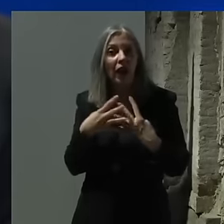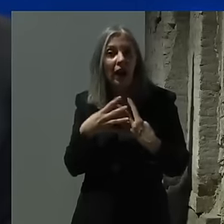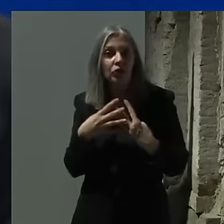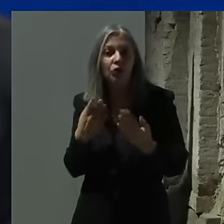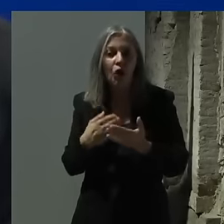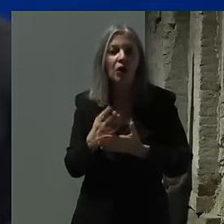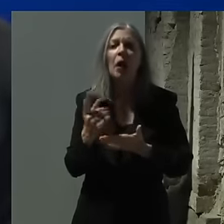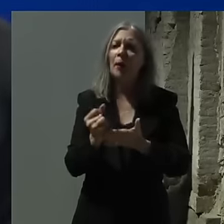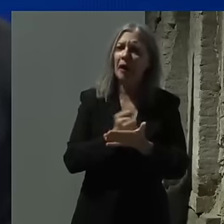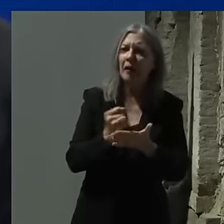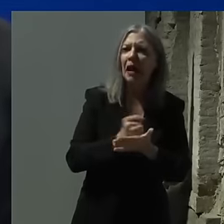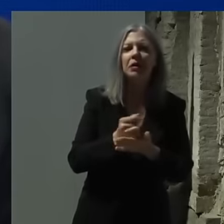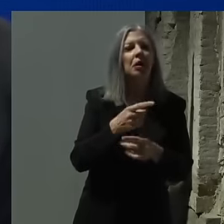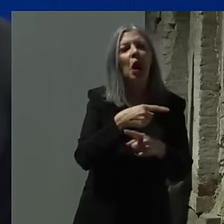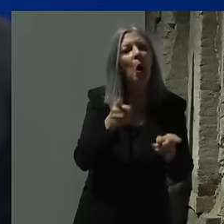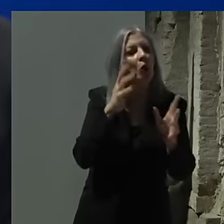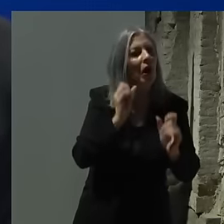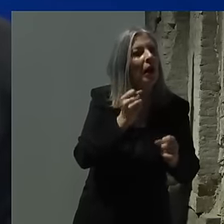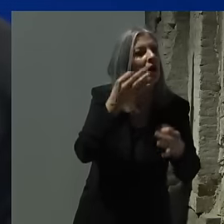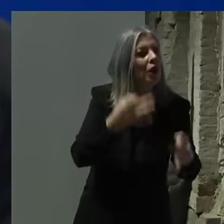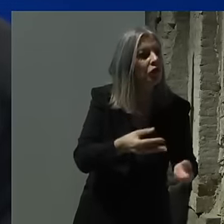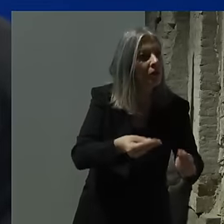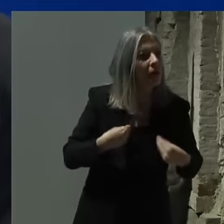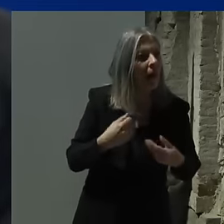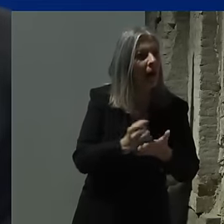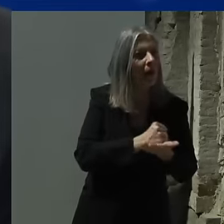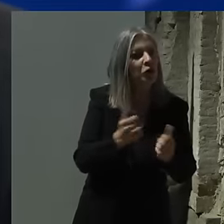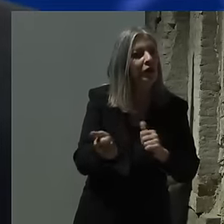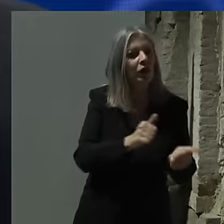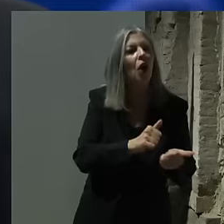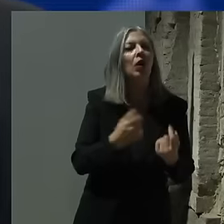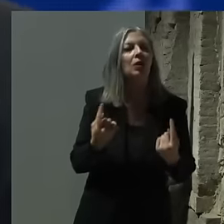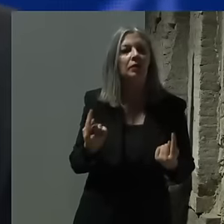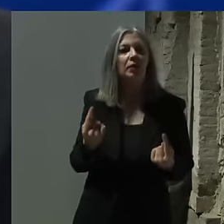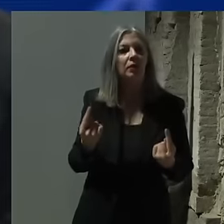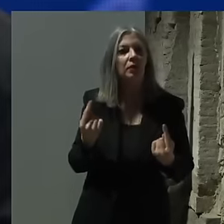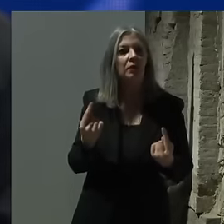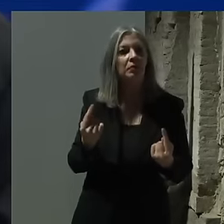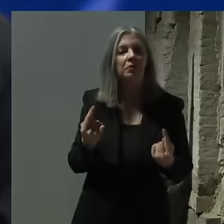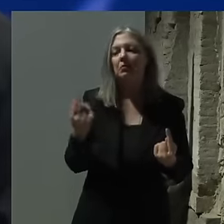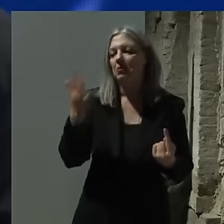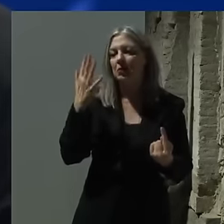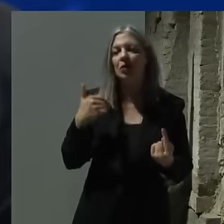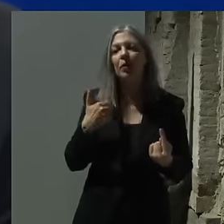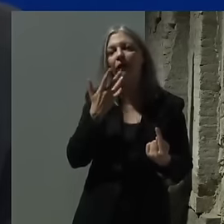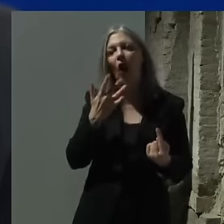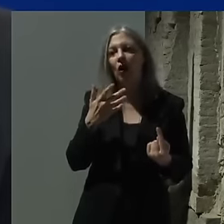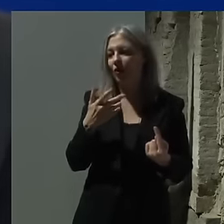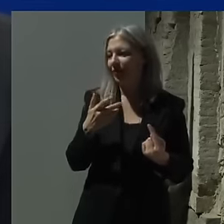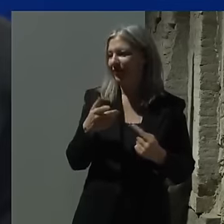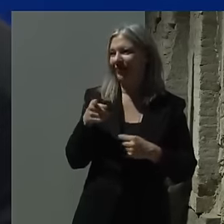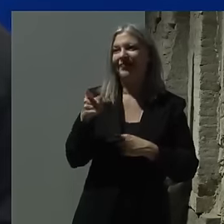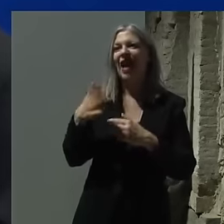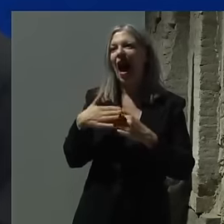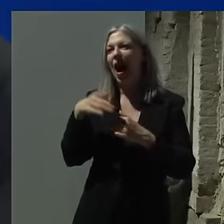i permessi, decidevano loro se darmi il permesso oppure no, se volevo andare, non so, abitando qui a